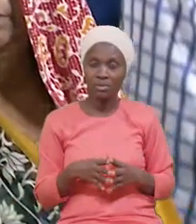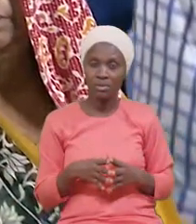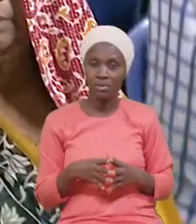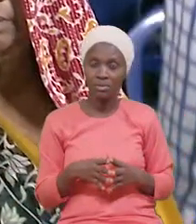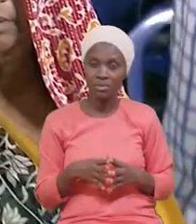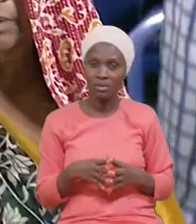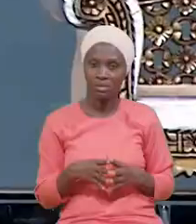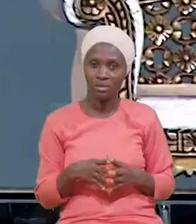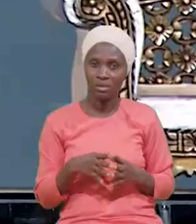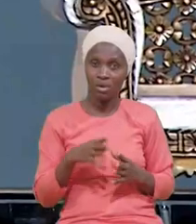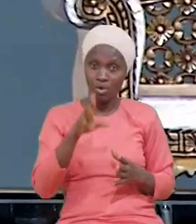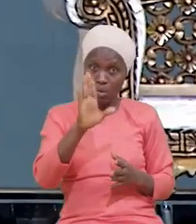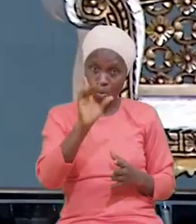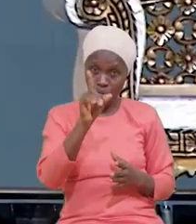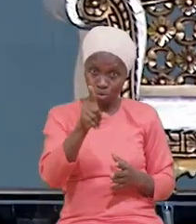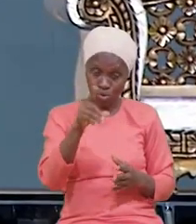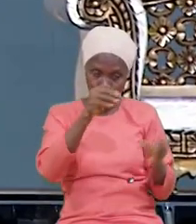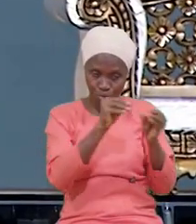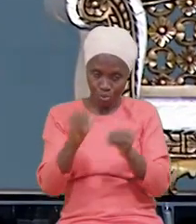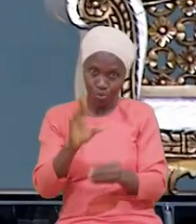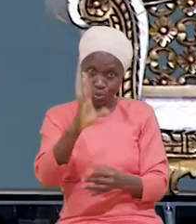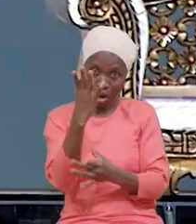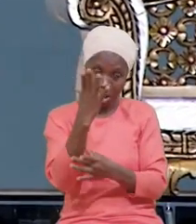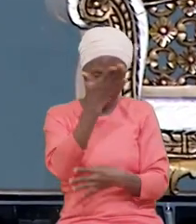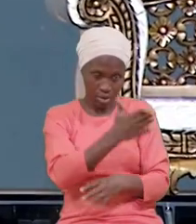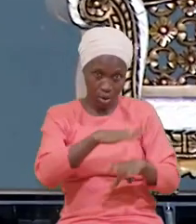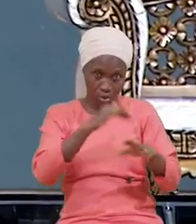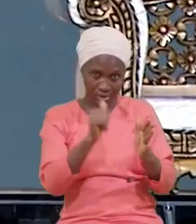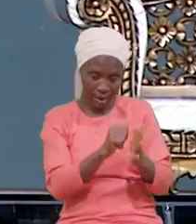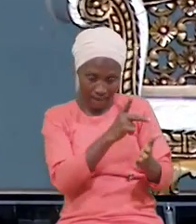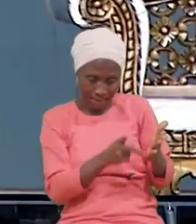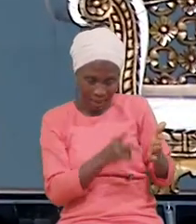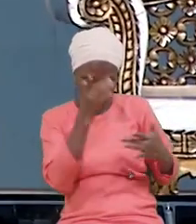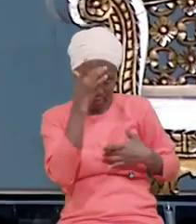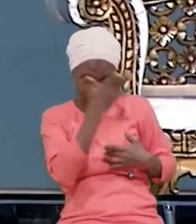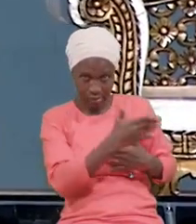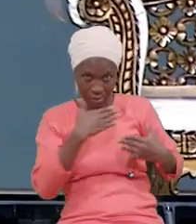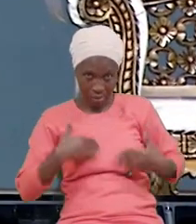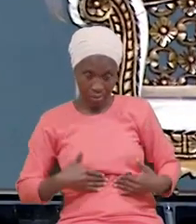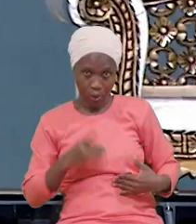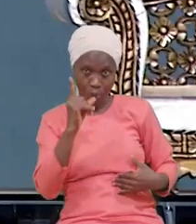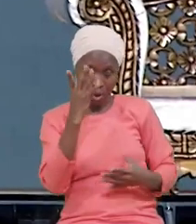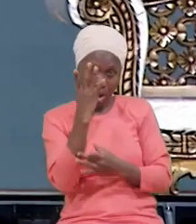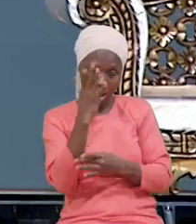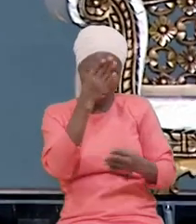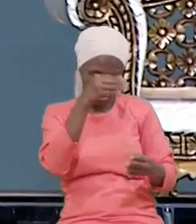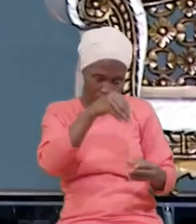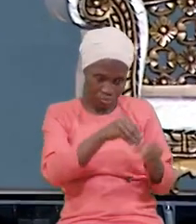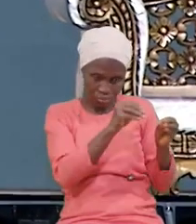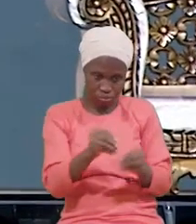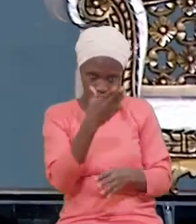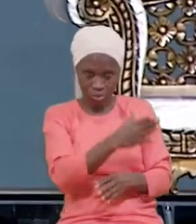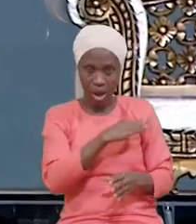chusukondi. Lay one hand there. Akkada oka cheyi pettukondi. Raise up the other hand. Rendava cheyi paiki chapandi. And as we